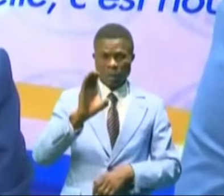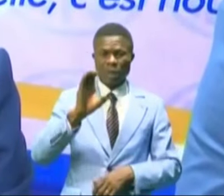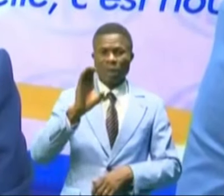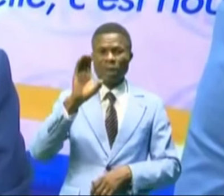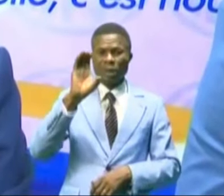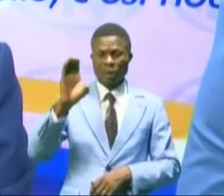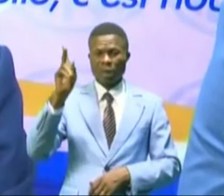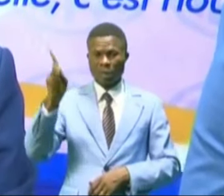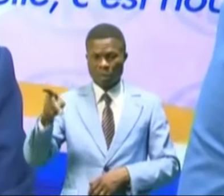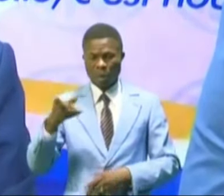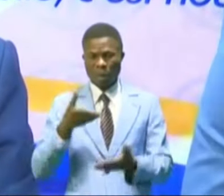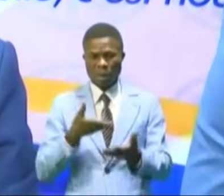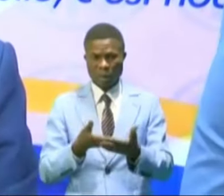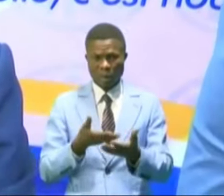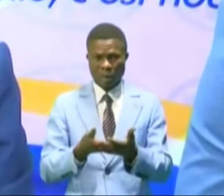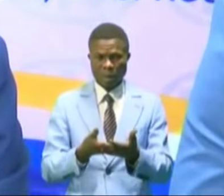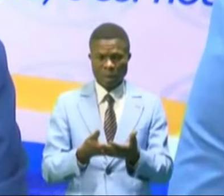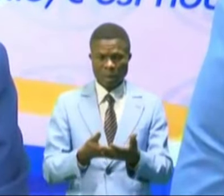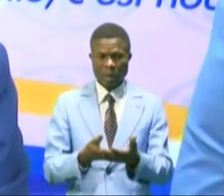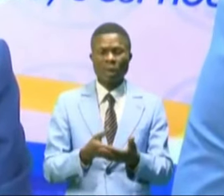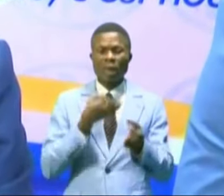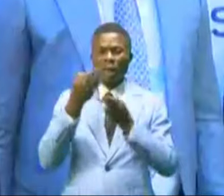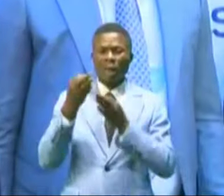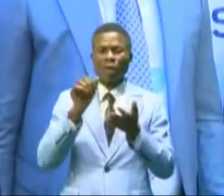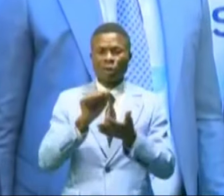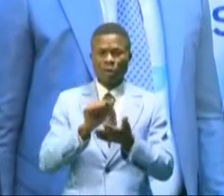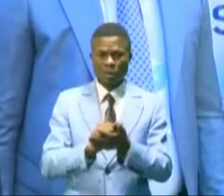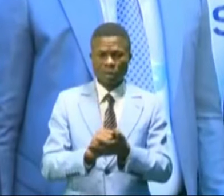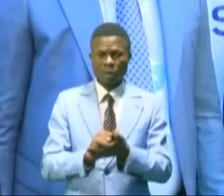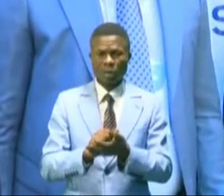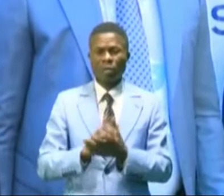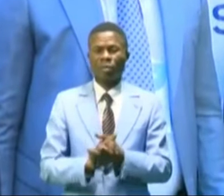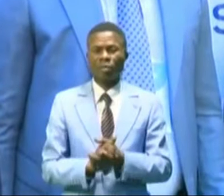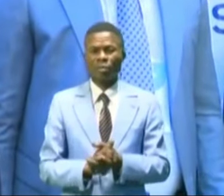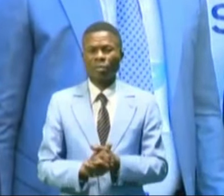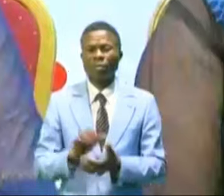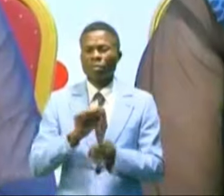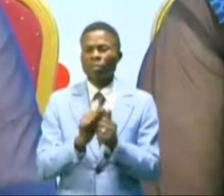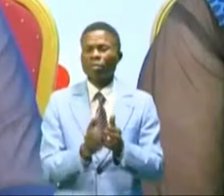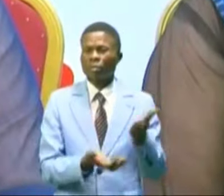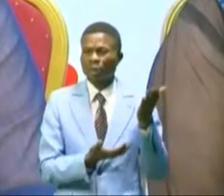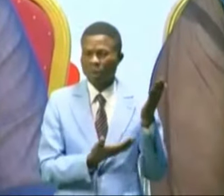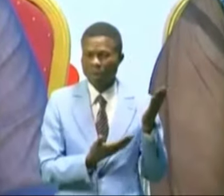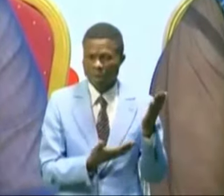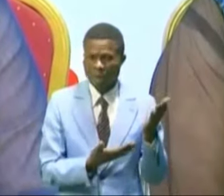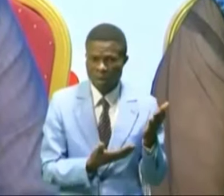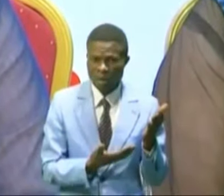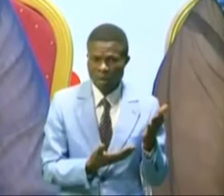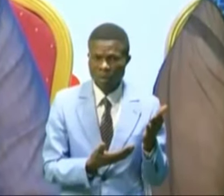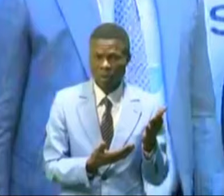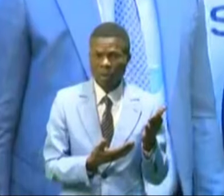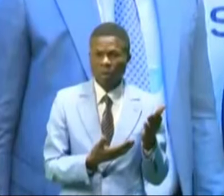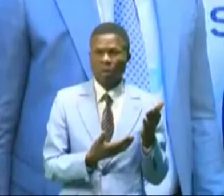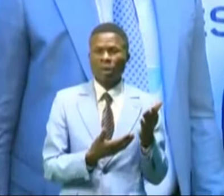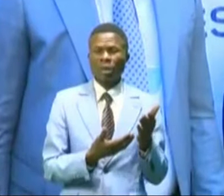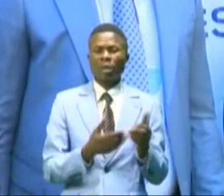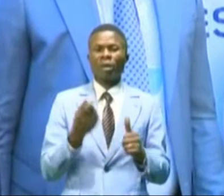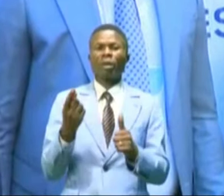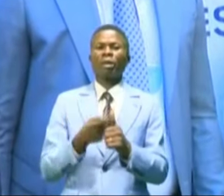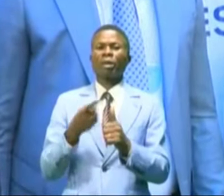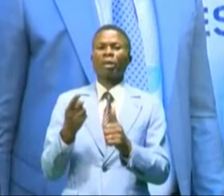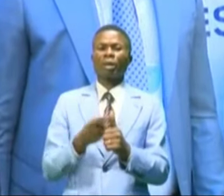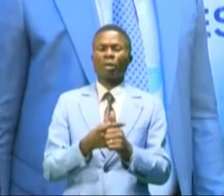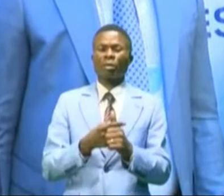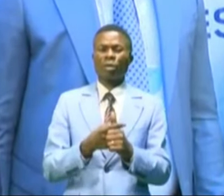Faustin Kishiko, circonscrit cette première édition. Les points qui étaient à l'ordre du jour, c'était d'abord de passer